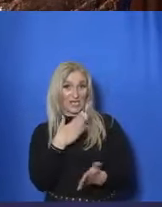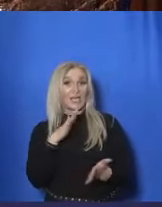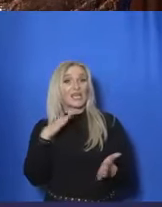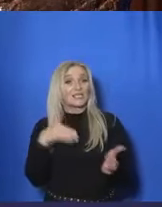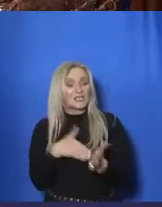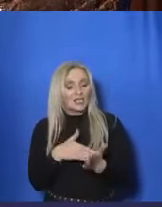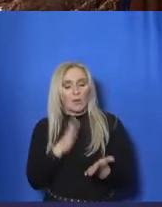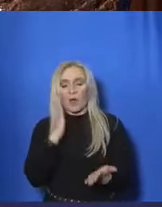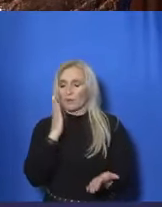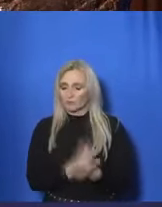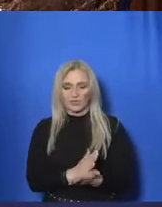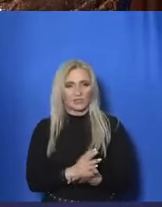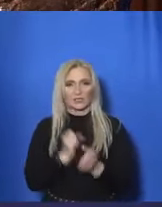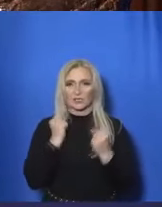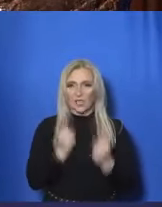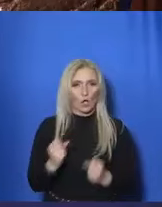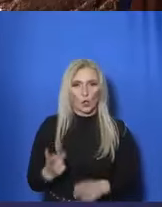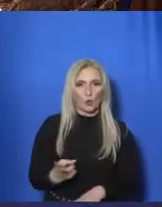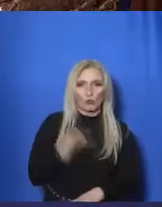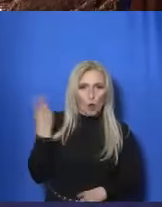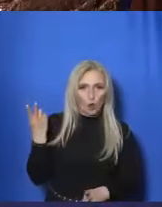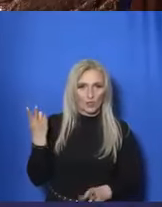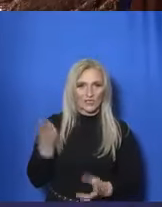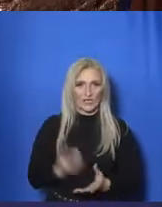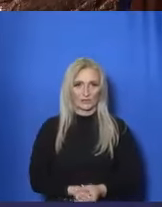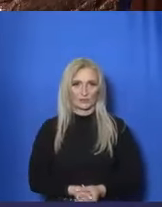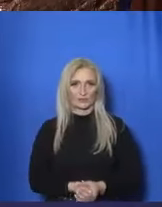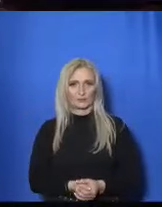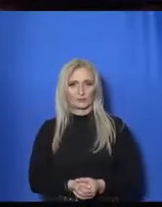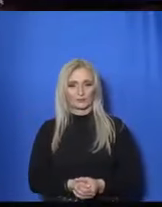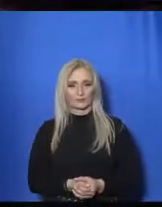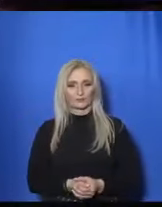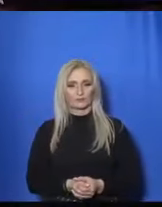biti itekako ponosni.